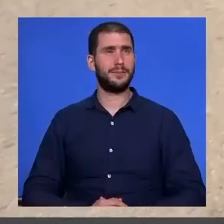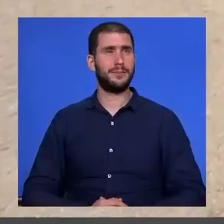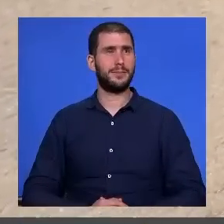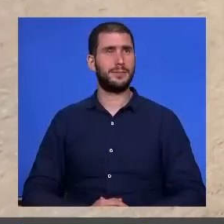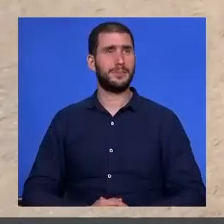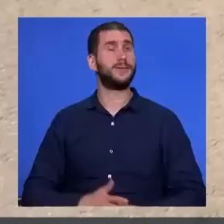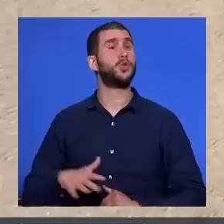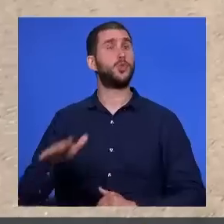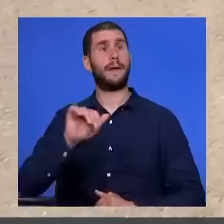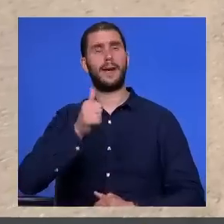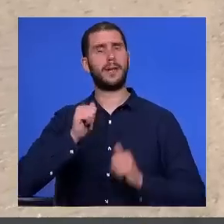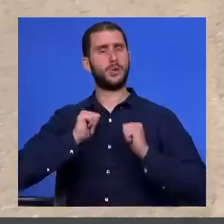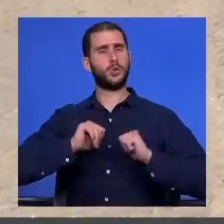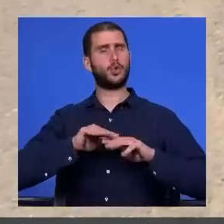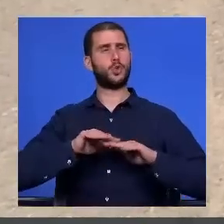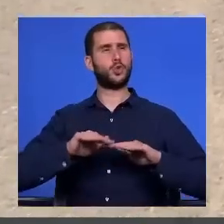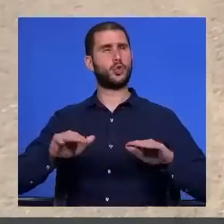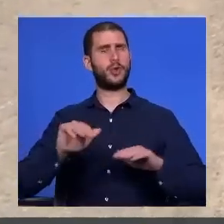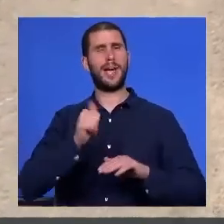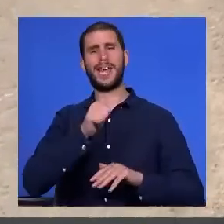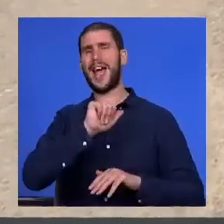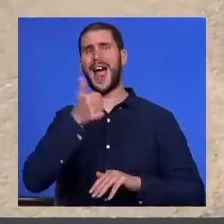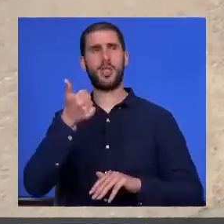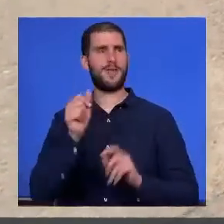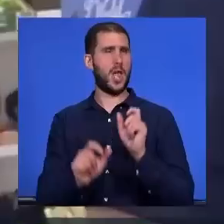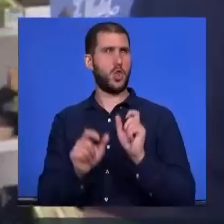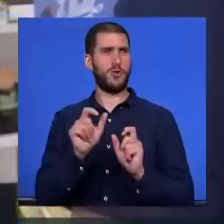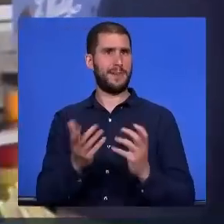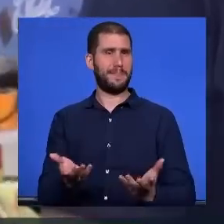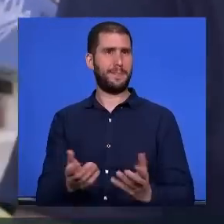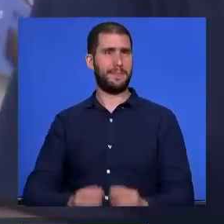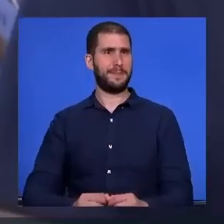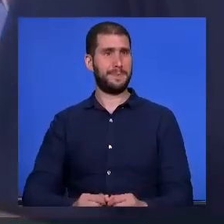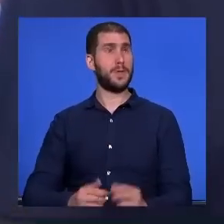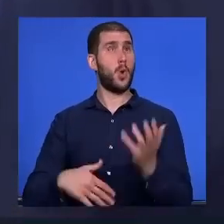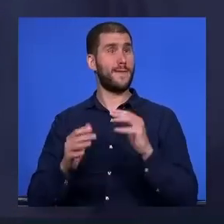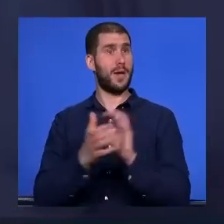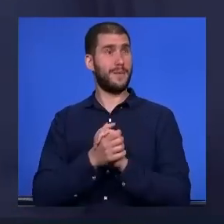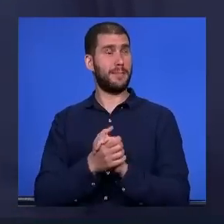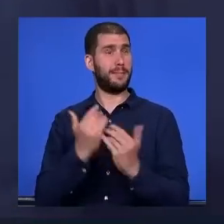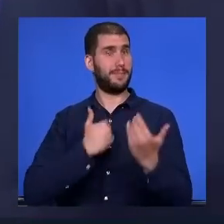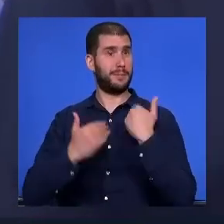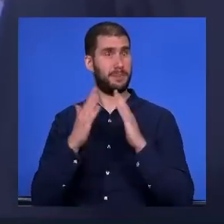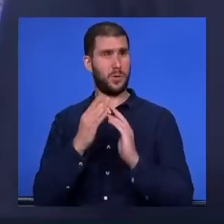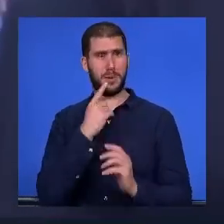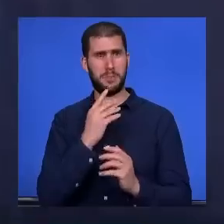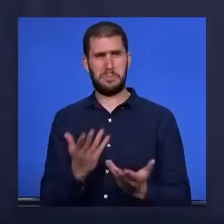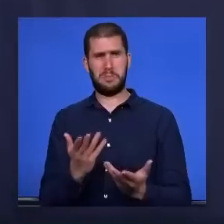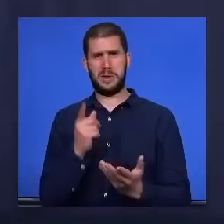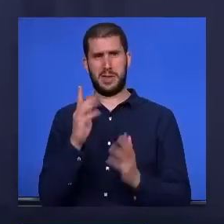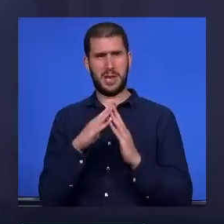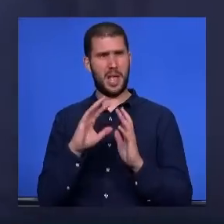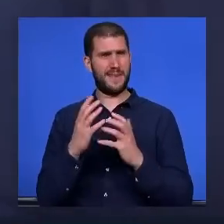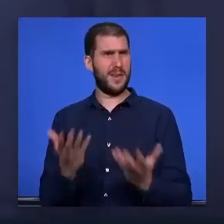השכונה הכי שקטה והכי טובה לתושבים. רוב החברים שבאים אליי הביתה, אז הם אומרים, מה זה, אתה גר בכפר?